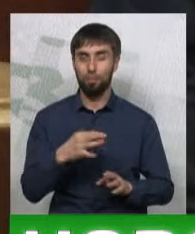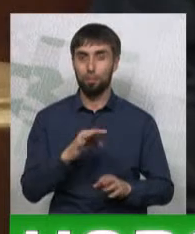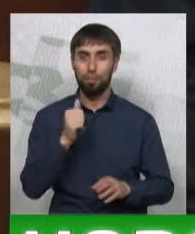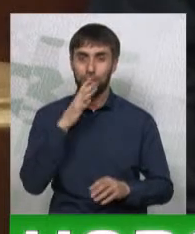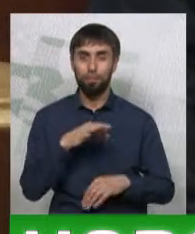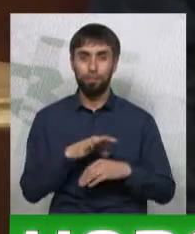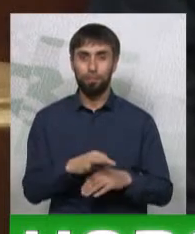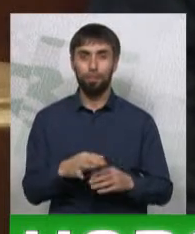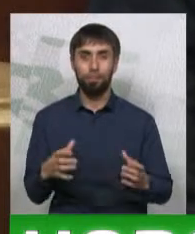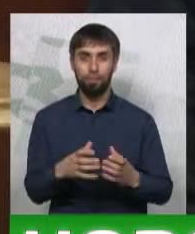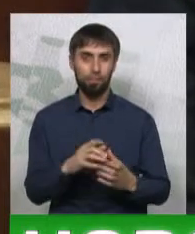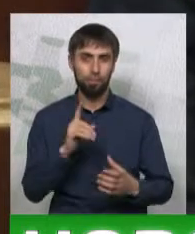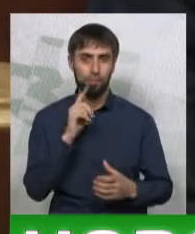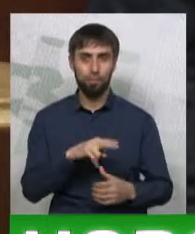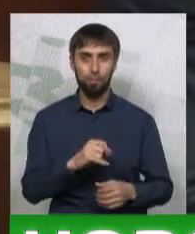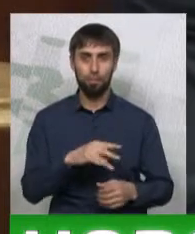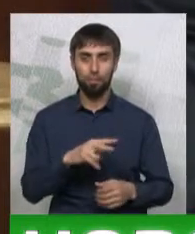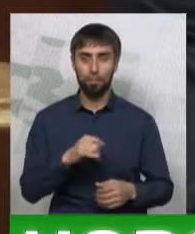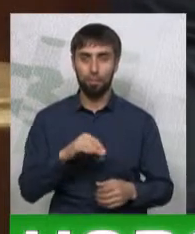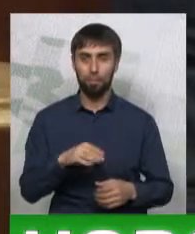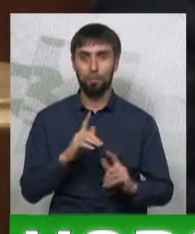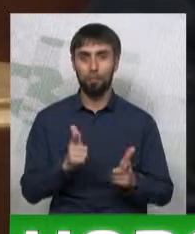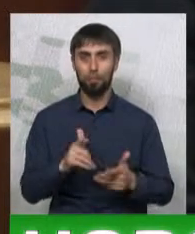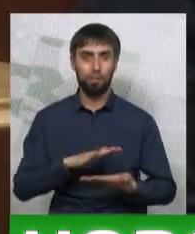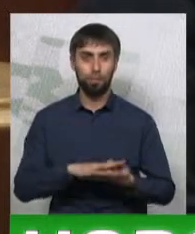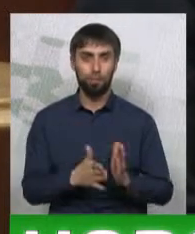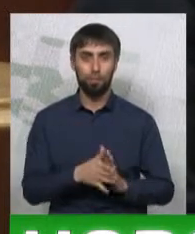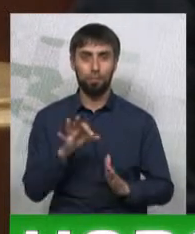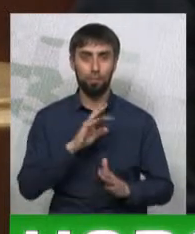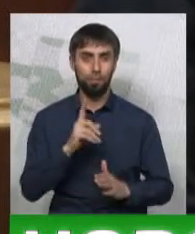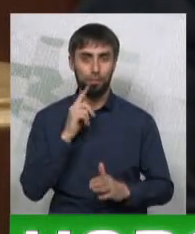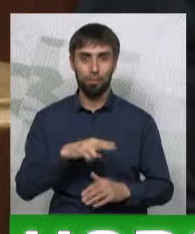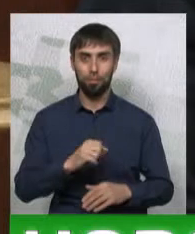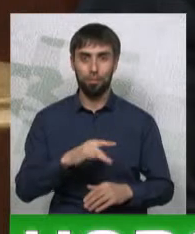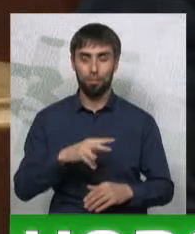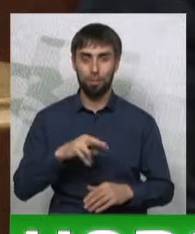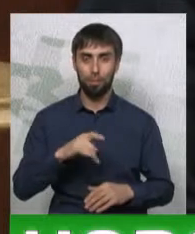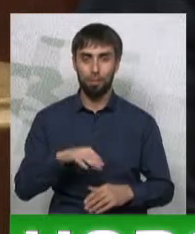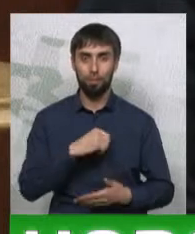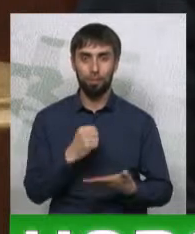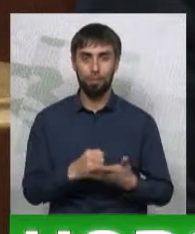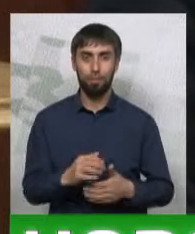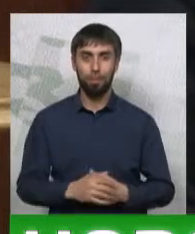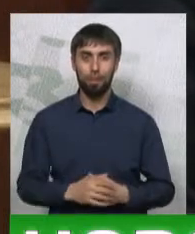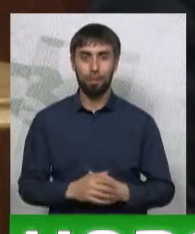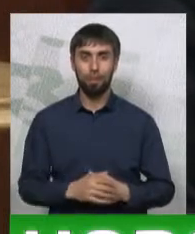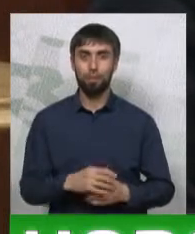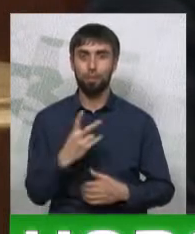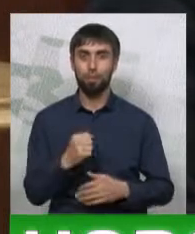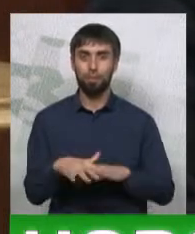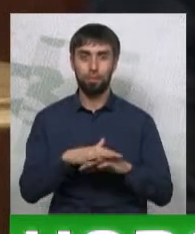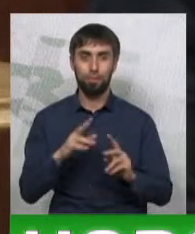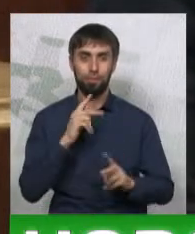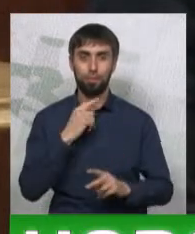которым проводилось формирование молодежного парламента. Согласно положению о молодежном парламенте, утвержденном Народным